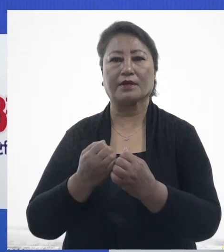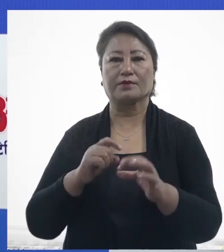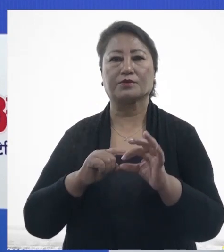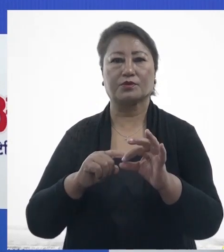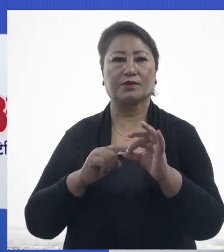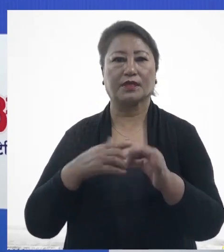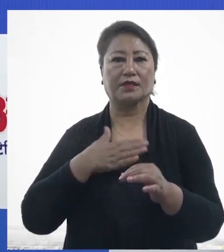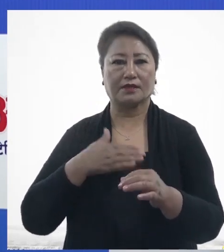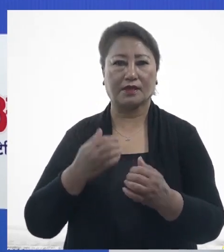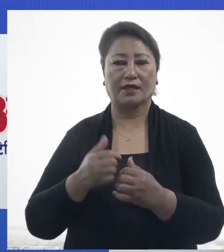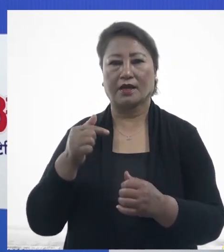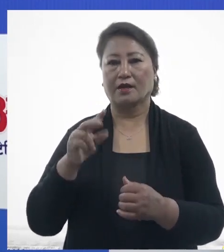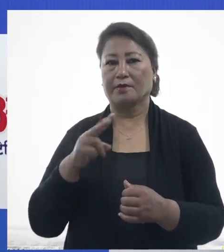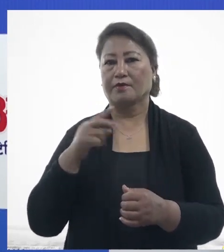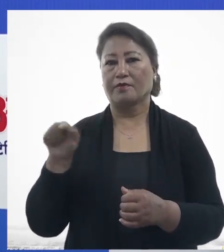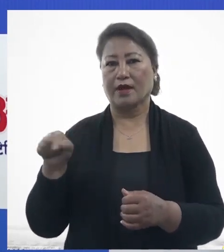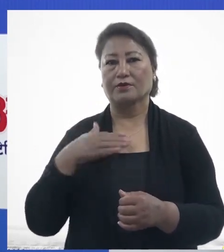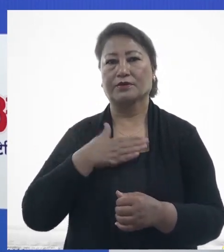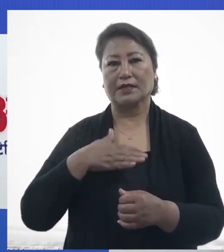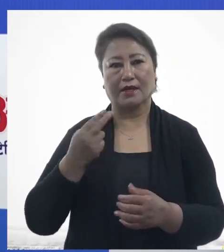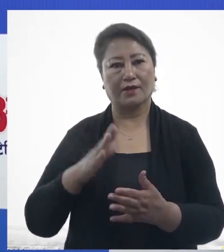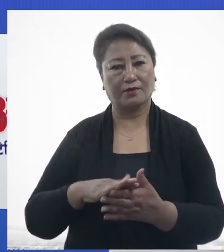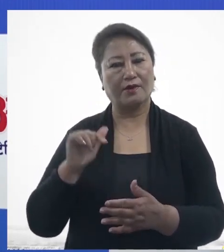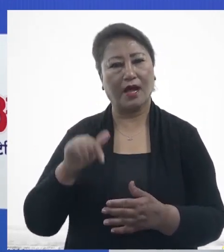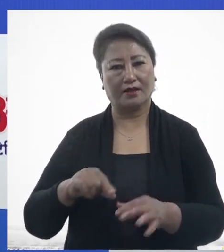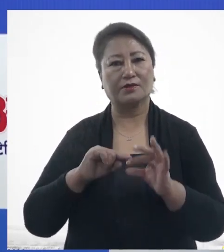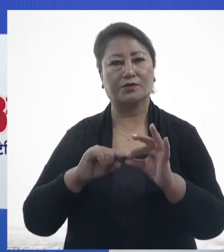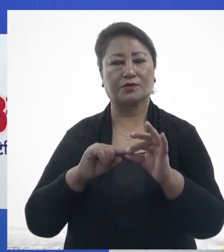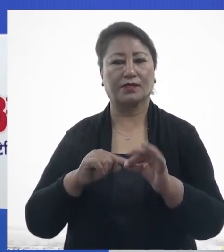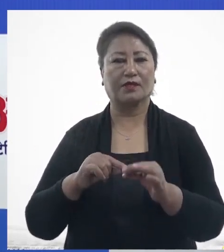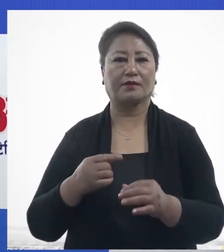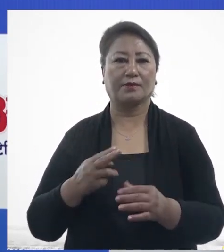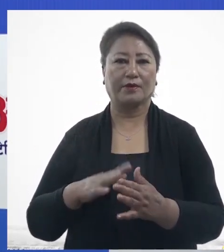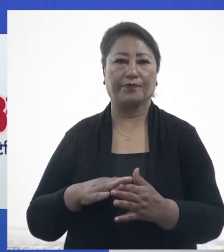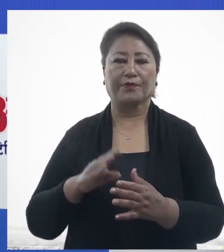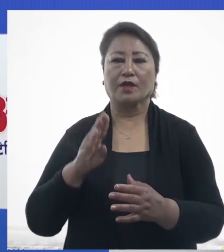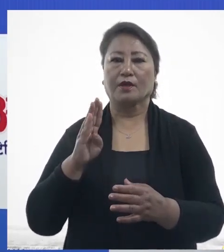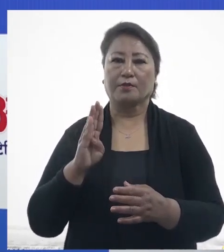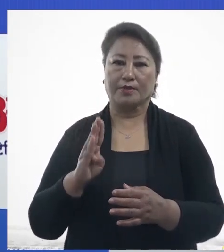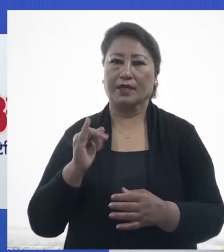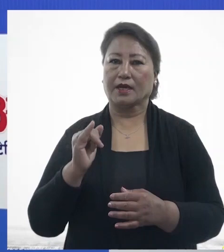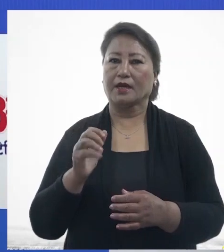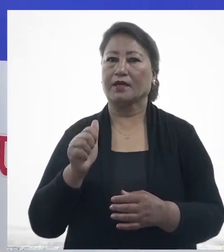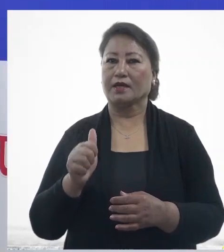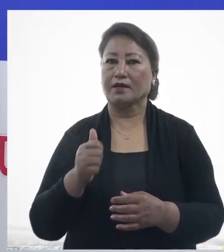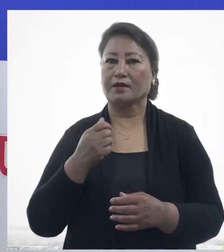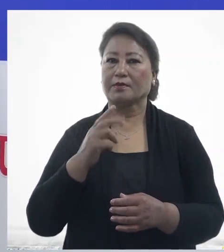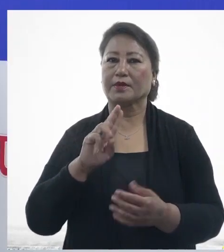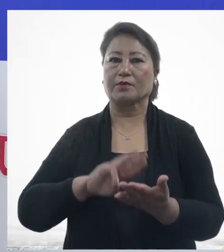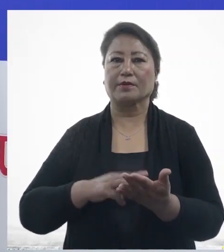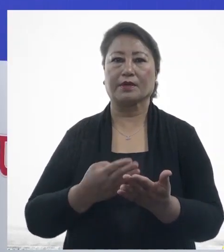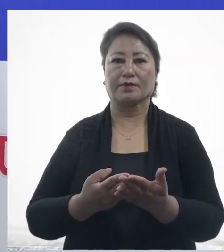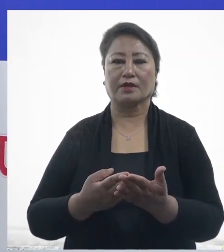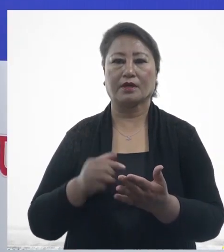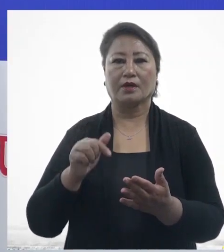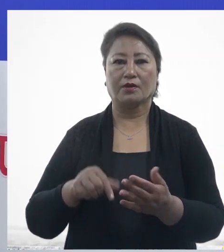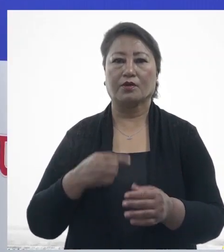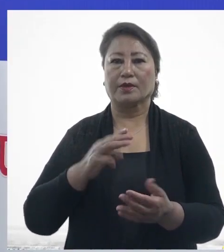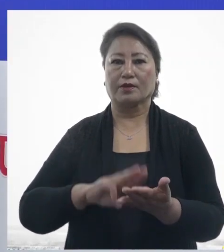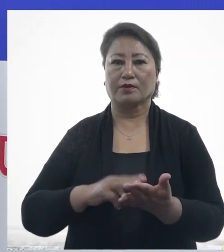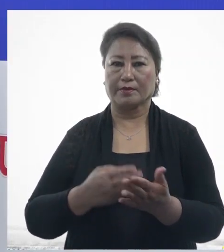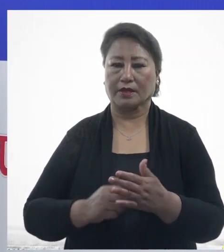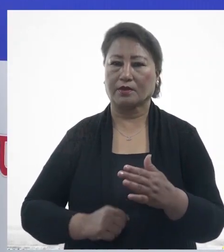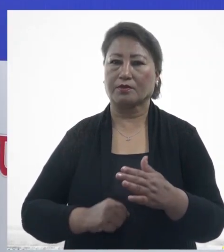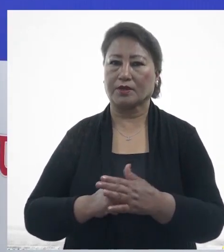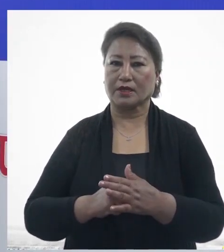हुन्थ्यो टेलिभिजनमा भन्ने मेरो चाहना थियो कि। आज मैले सोध्ने भएँ, के हो बिआईए भने चाहिँ के हो सर, अलिकति बताइदिनुहोस् न। बौद्धिसत्व इन एक्सन भने खासमा चाहिँ यो